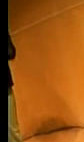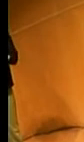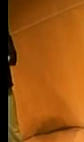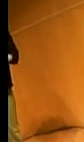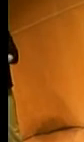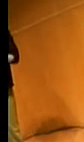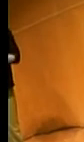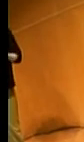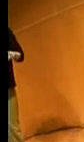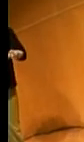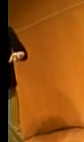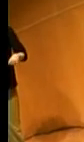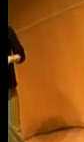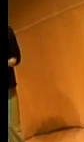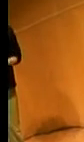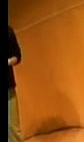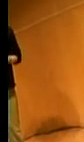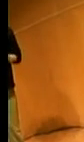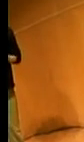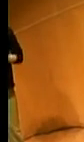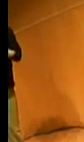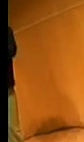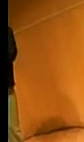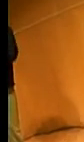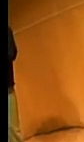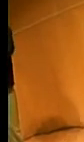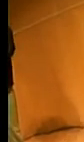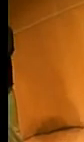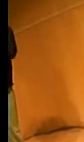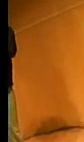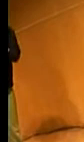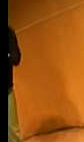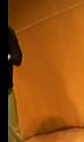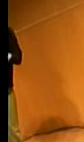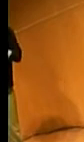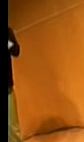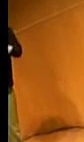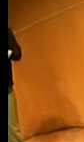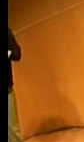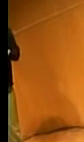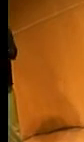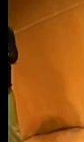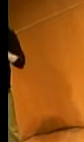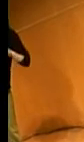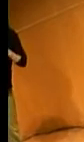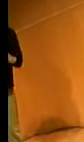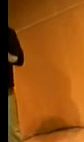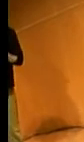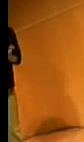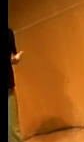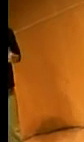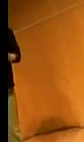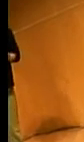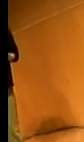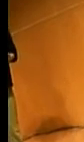voilà, d'aide extérieure, de professionnels qui les étayent parce qu'ils ont déjà